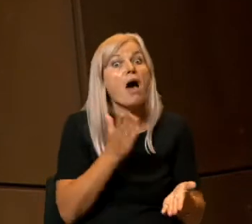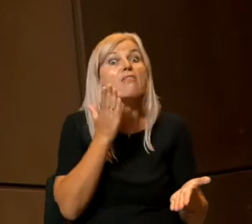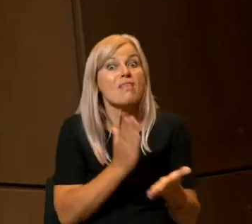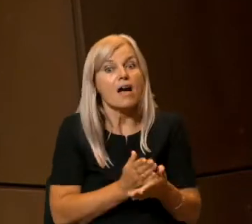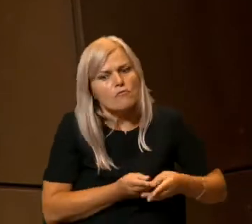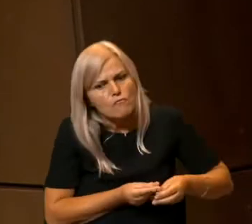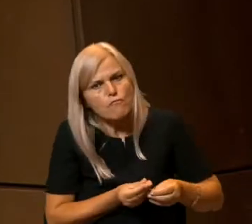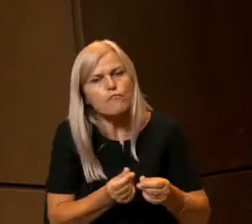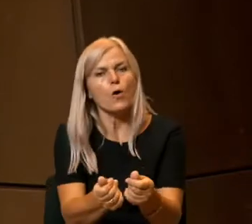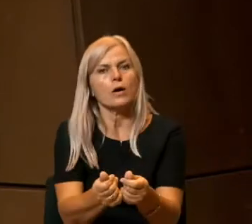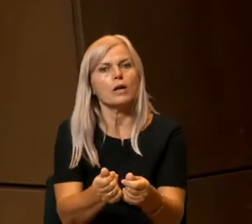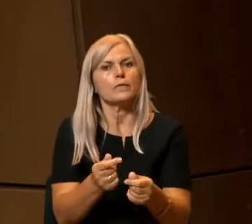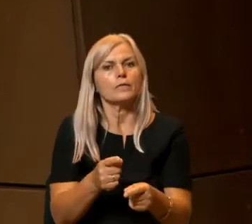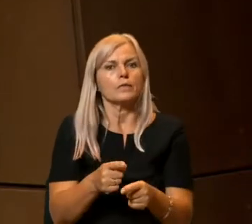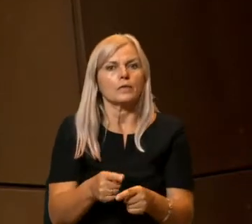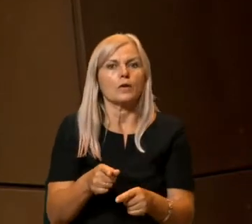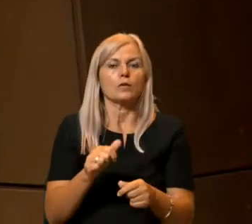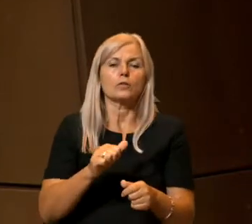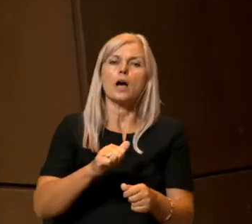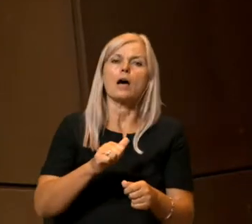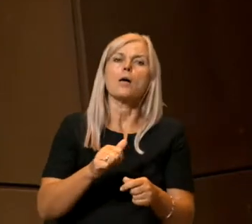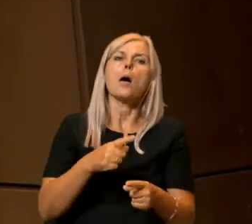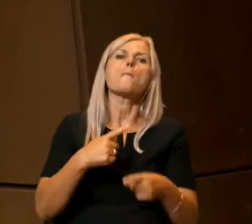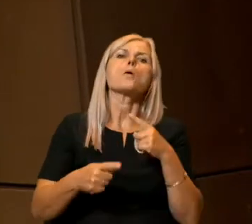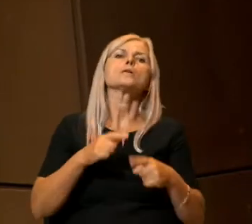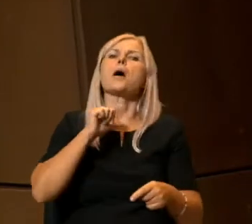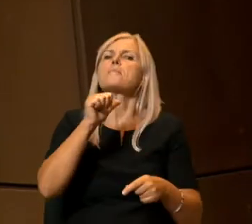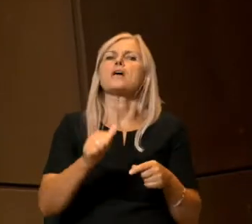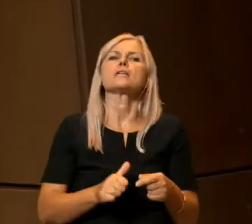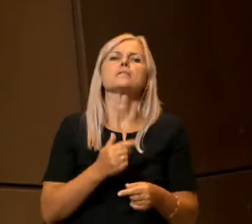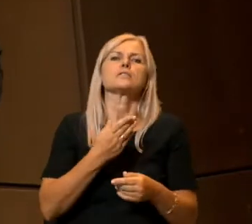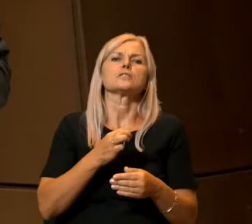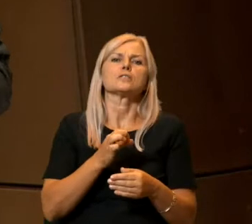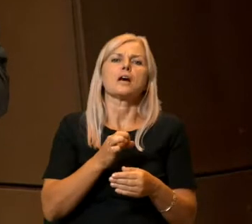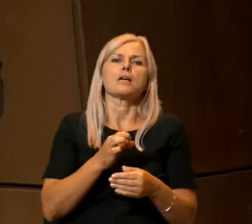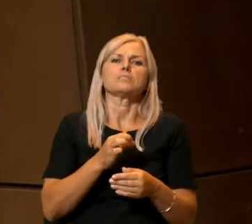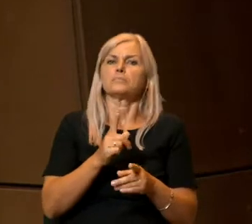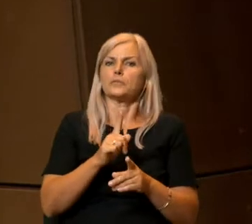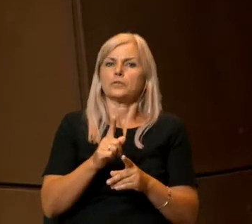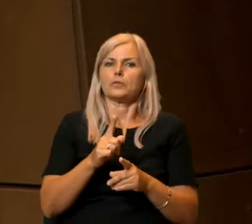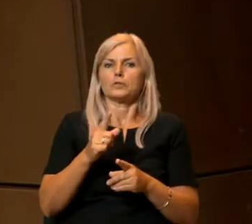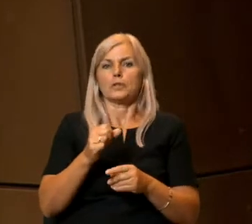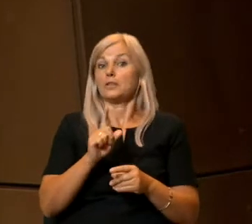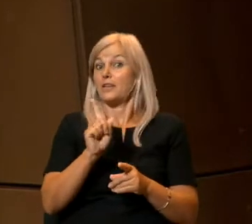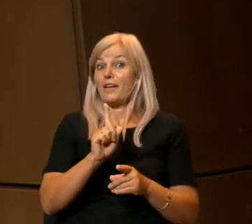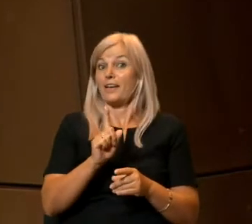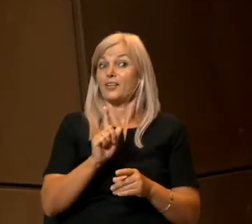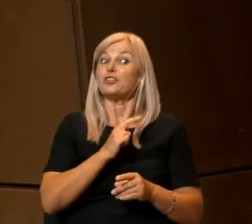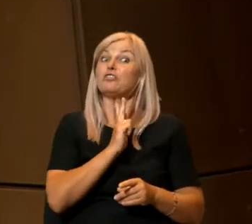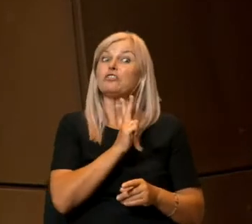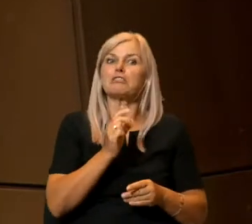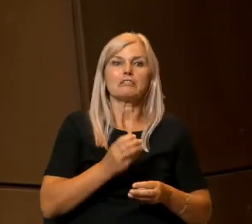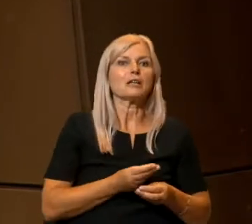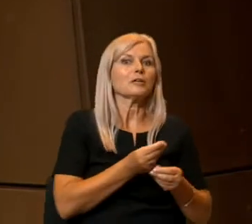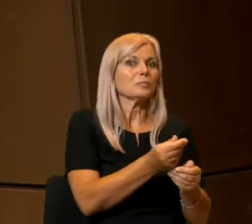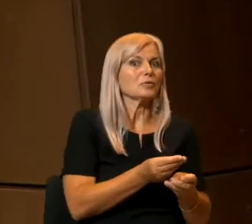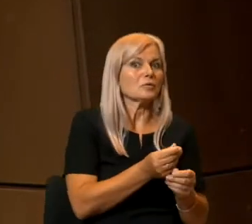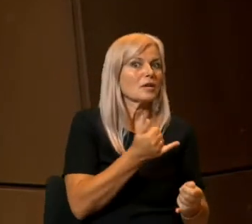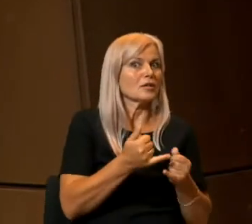kapitalistyczna się nigdy nie kończy, więc nikt nie zainwestuje, jeżeli nie otrzyma obietnicy większego